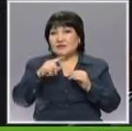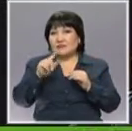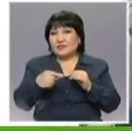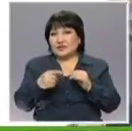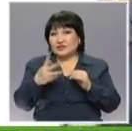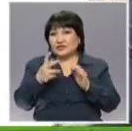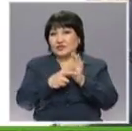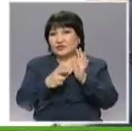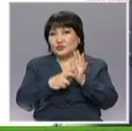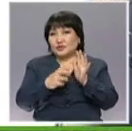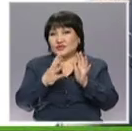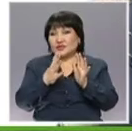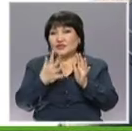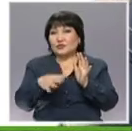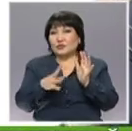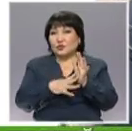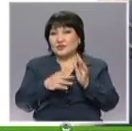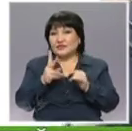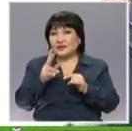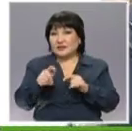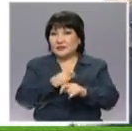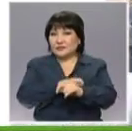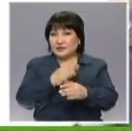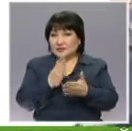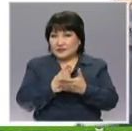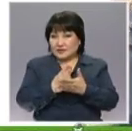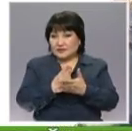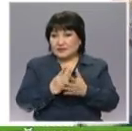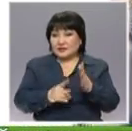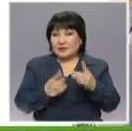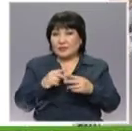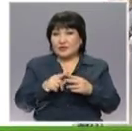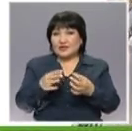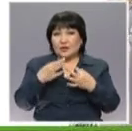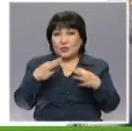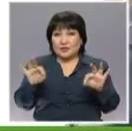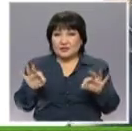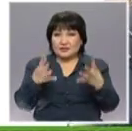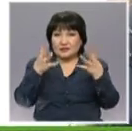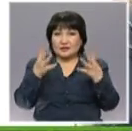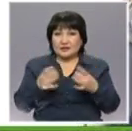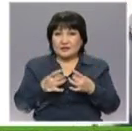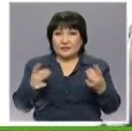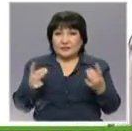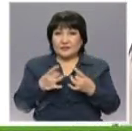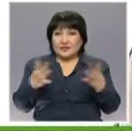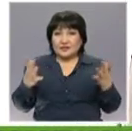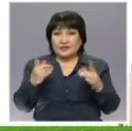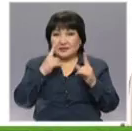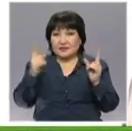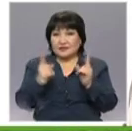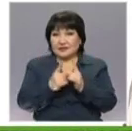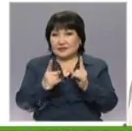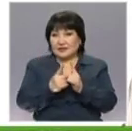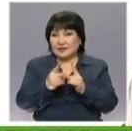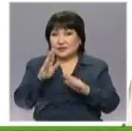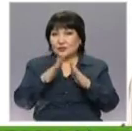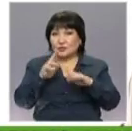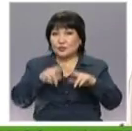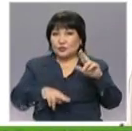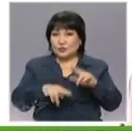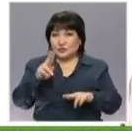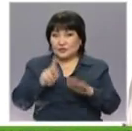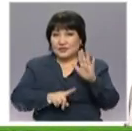метрді құрамақ. Именно накануне большого праздника. Мінекей, тәуелсіздік мерекесі қарсаңында тұрғын үй кешенінің құрылысы басталғалы отыр.